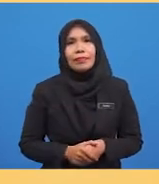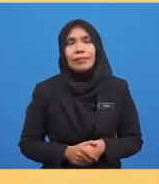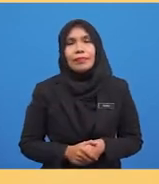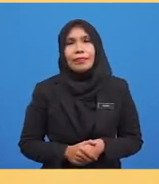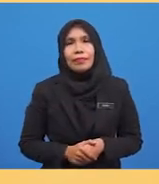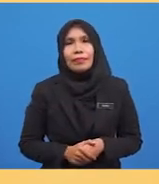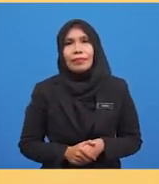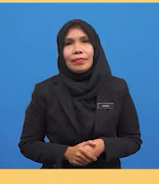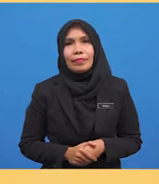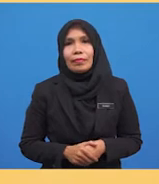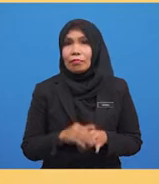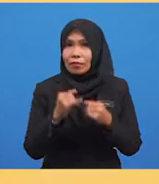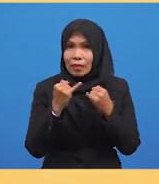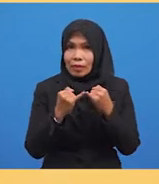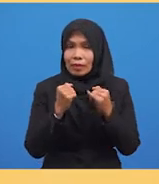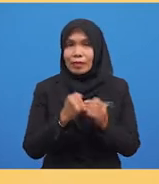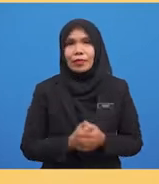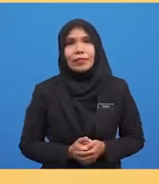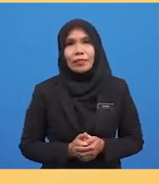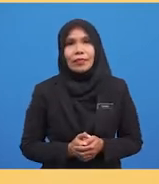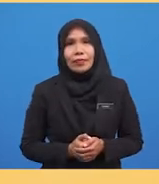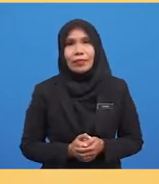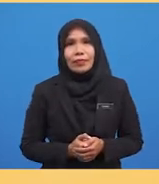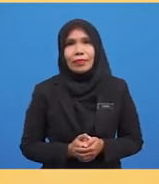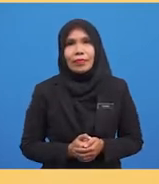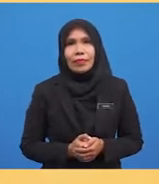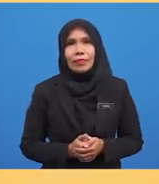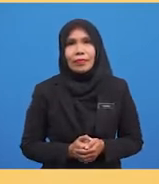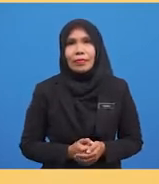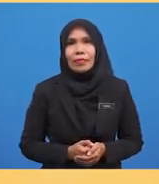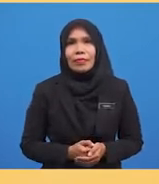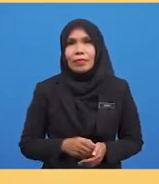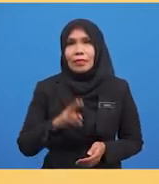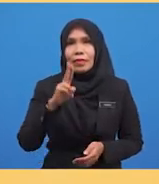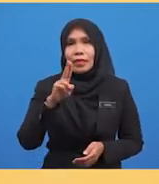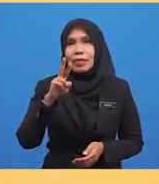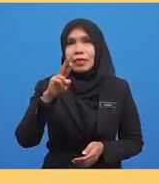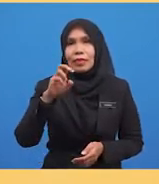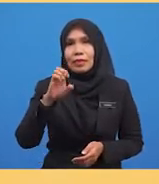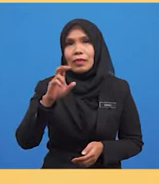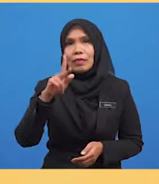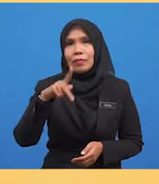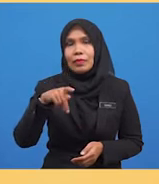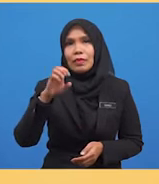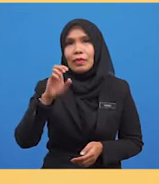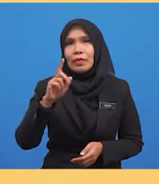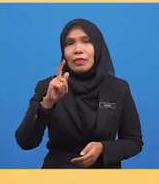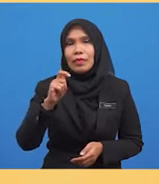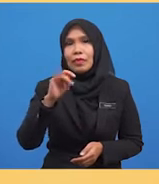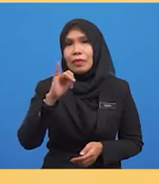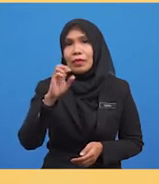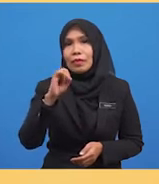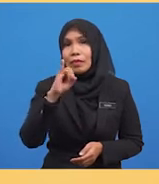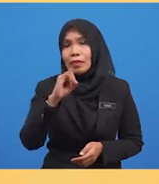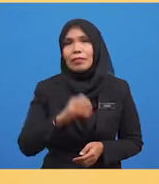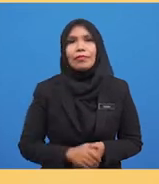seloka ini. Akhir sekali, unsur bunyi repetisi. Repetisi merupakan